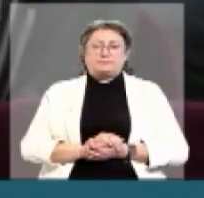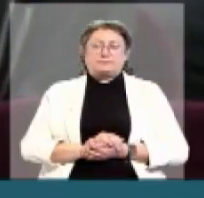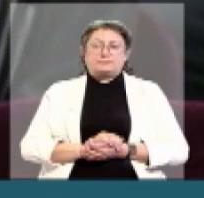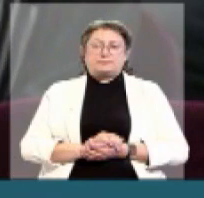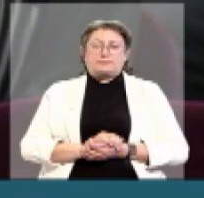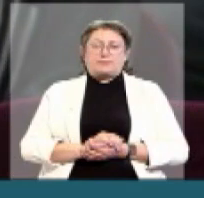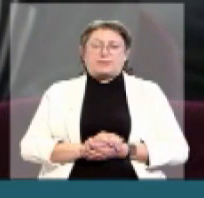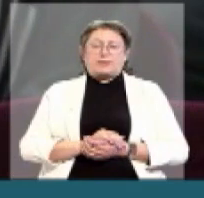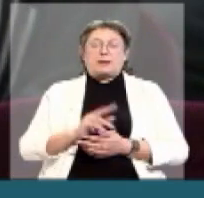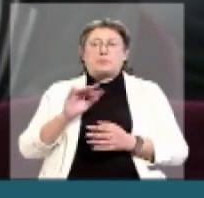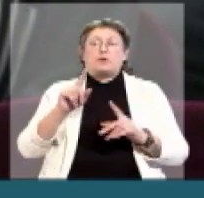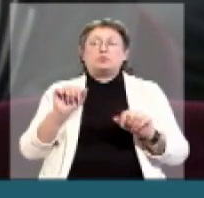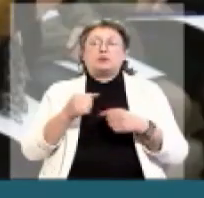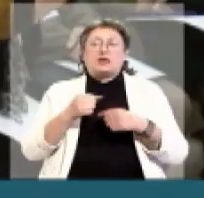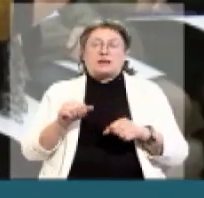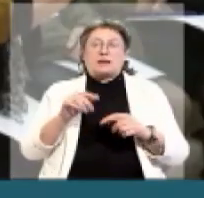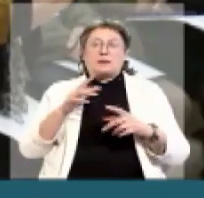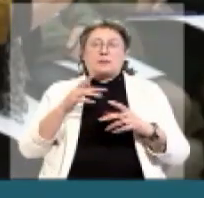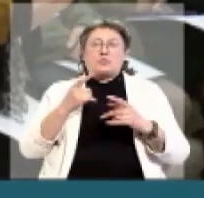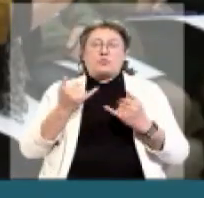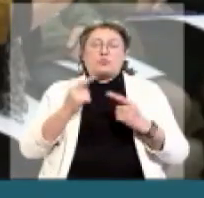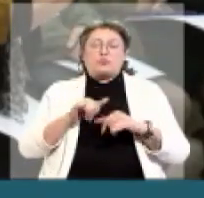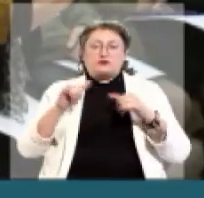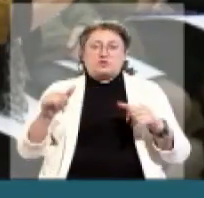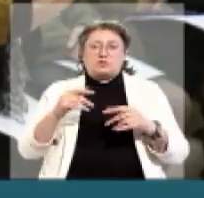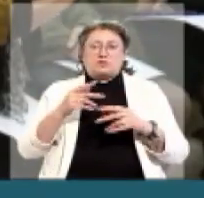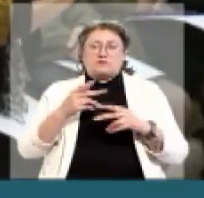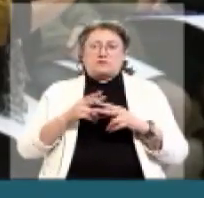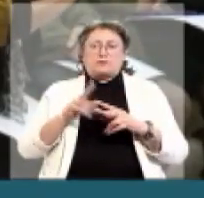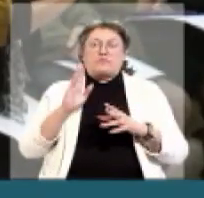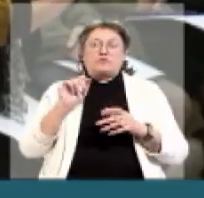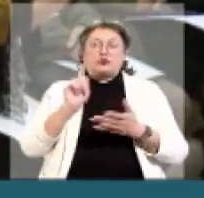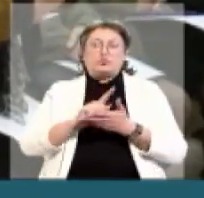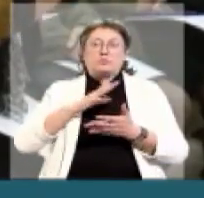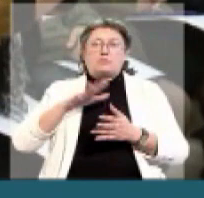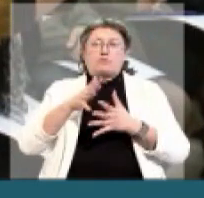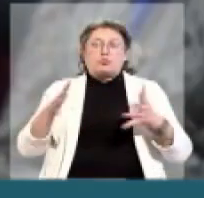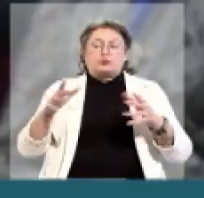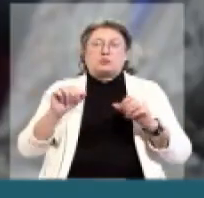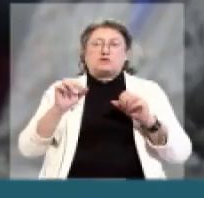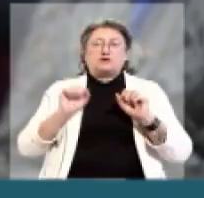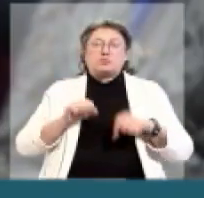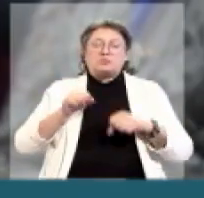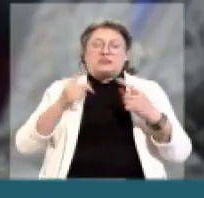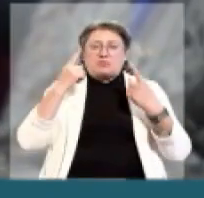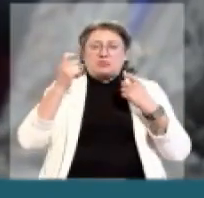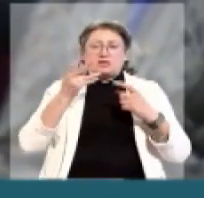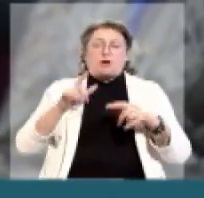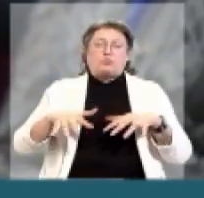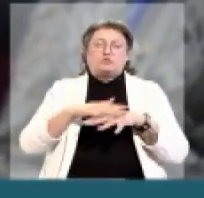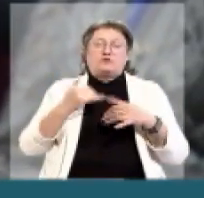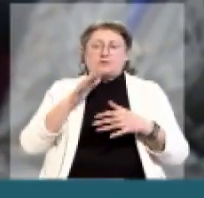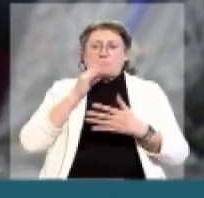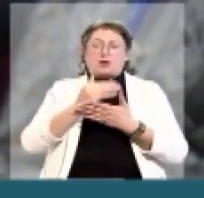Ғаламдық жаһандану үдерісі үдеген сайын қоғамға қажетті ақпараттың қолжетімді болуының маңызы да артып келеді. Қазіргі таңда цифрлы